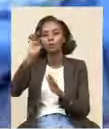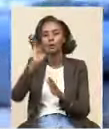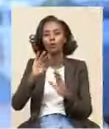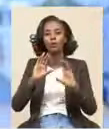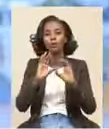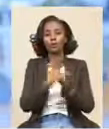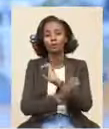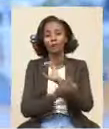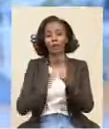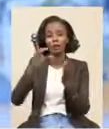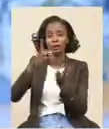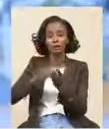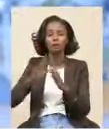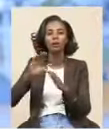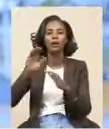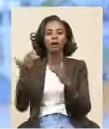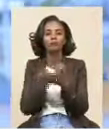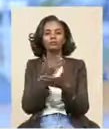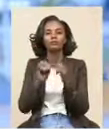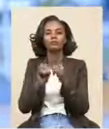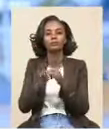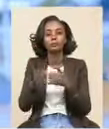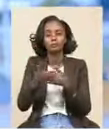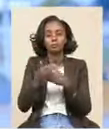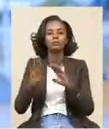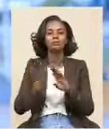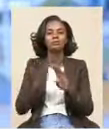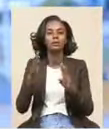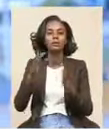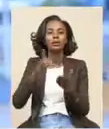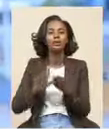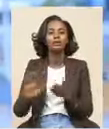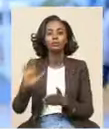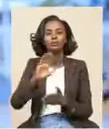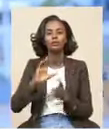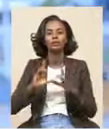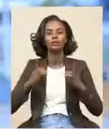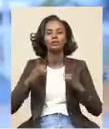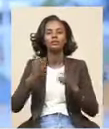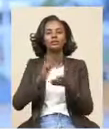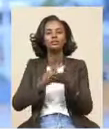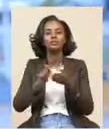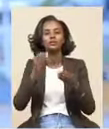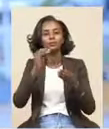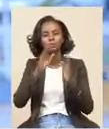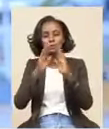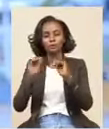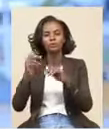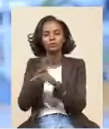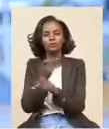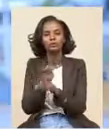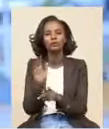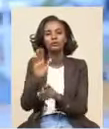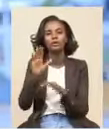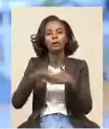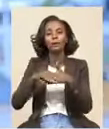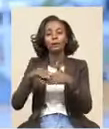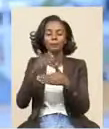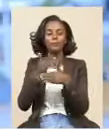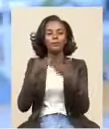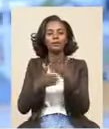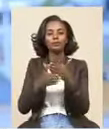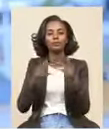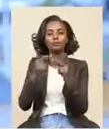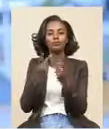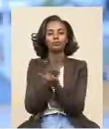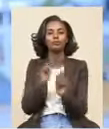ሆሳና ከተሞች ላይ አዲስ ቅርንጫፍ በቅርቡ ለመክፈት የከተሞቹ ከንቲባ ጽህፈት ቤቶች ለድርጅቱ የግንባታ ቦታ